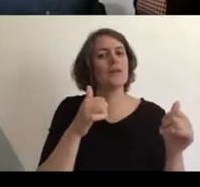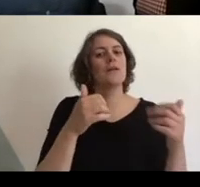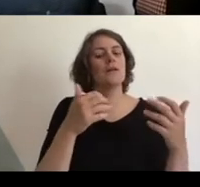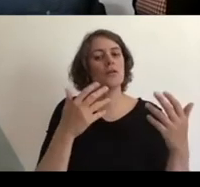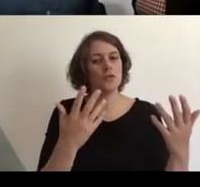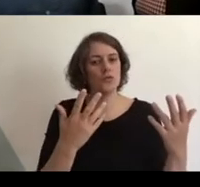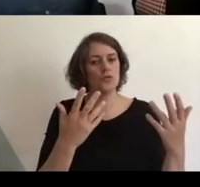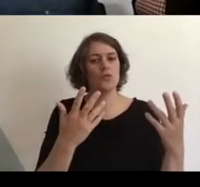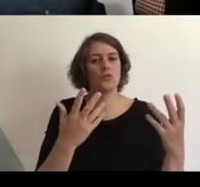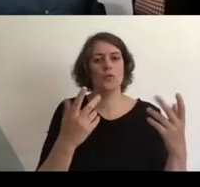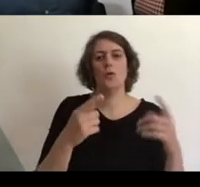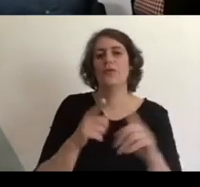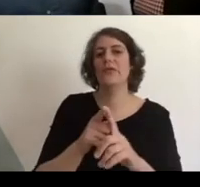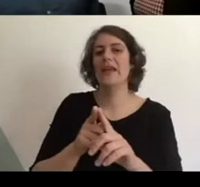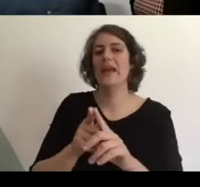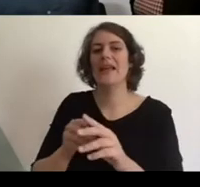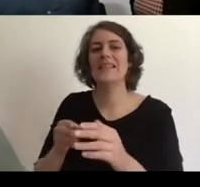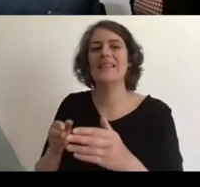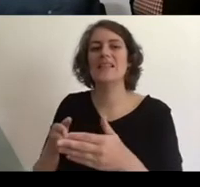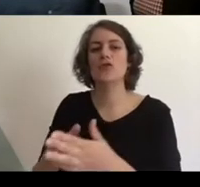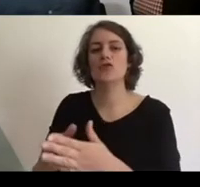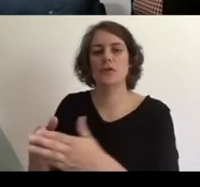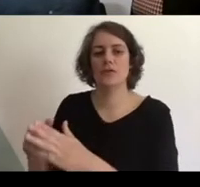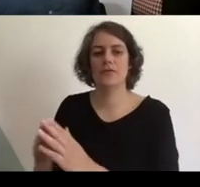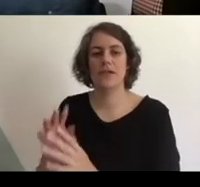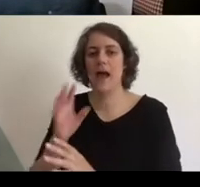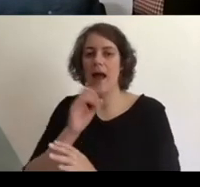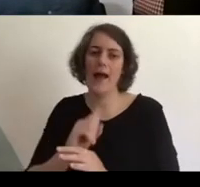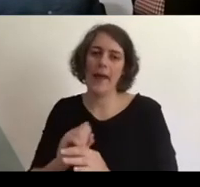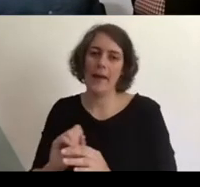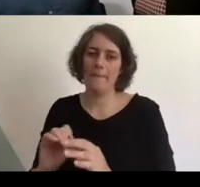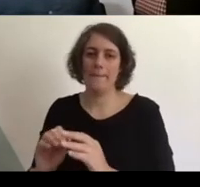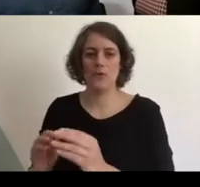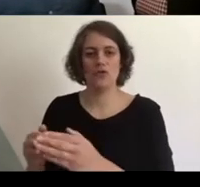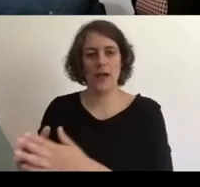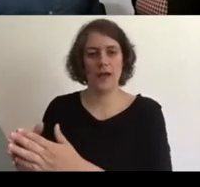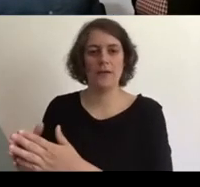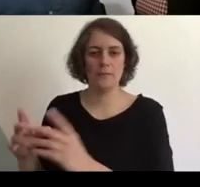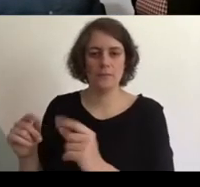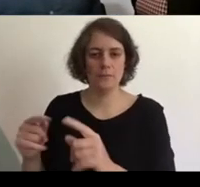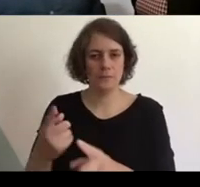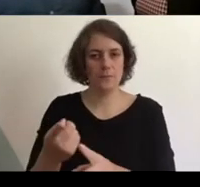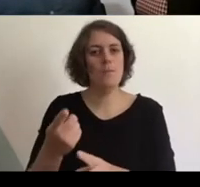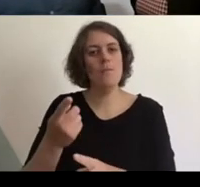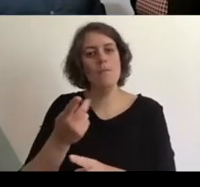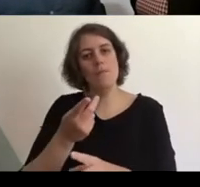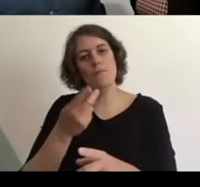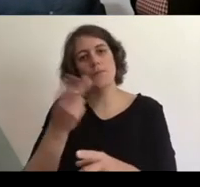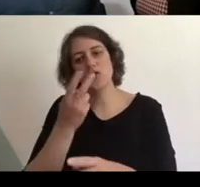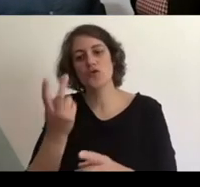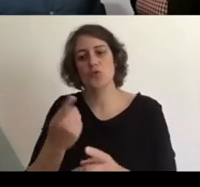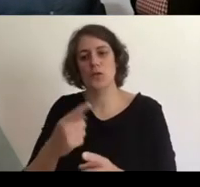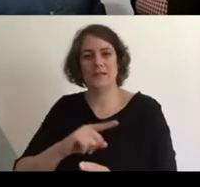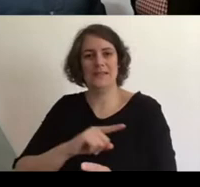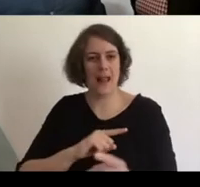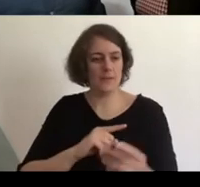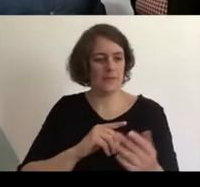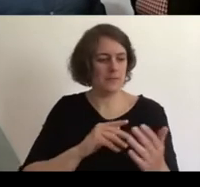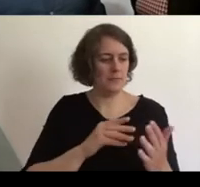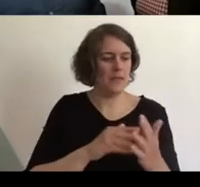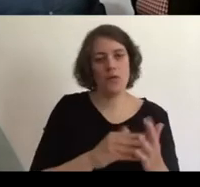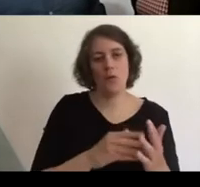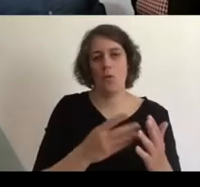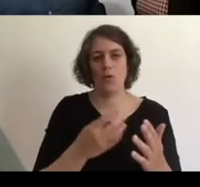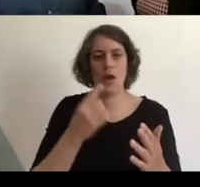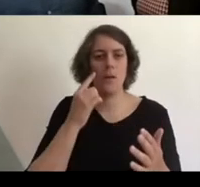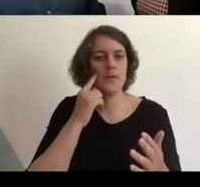bisschen Nischen, wenn du so willst, Anja, wie du sagtest, das sind dann die Nischen, die sie sich suchen. Und das ist natürlich dann